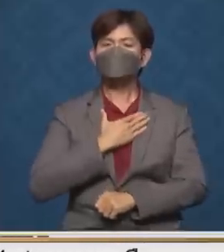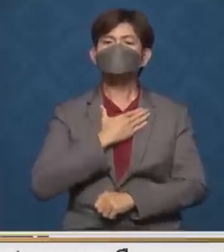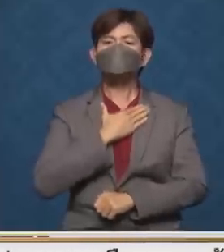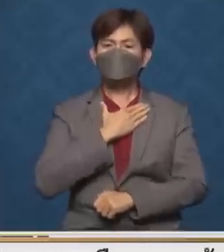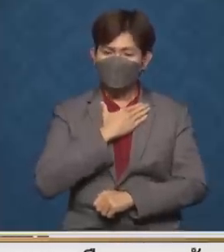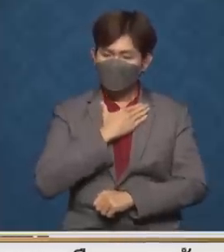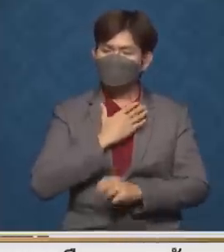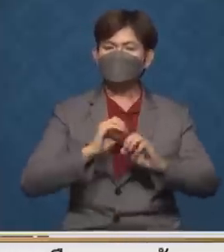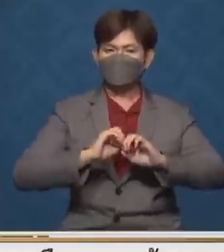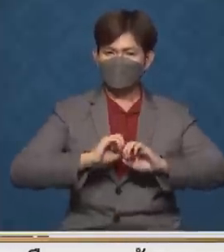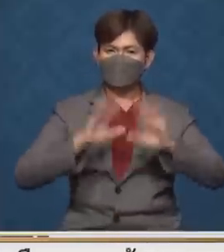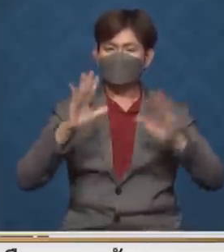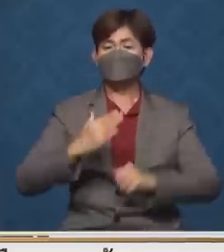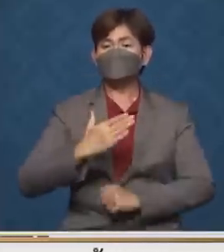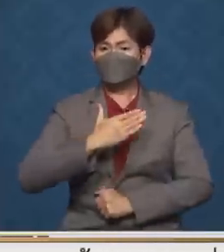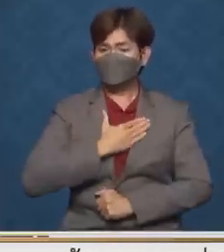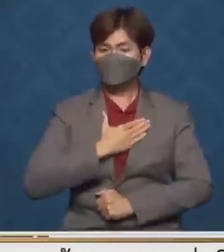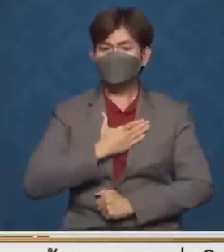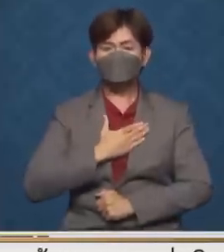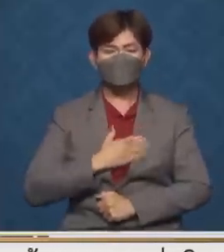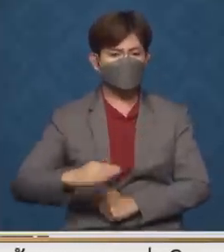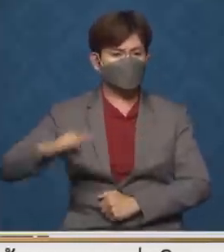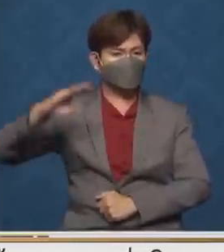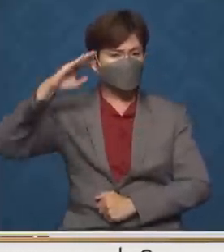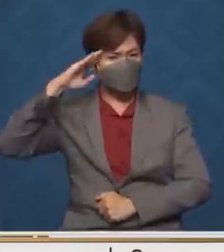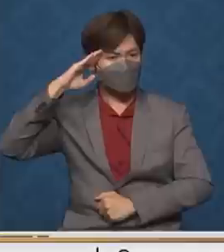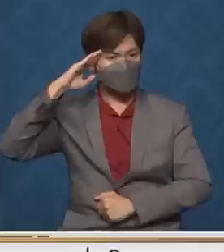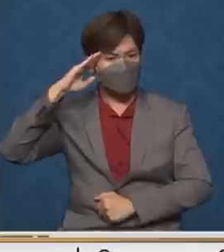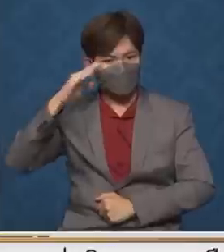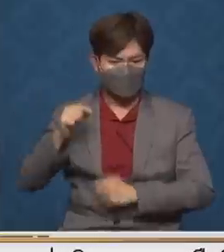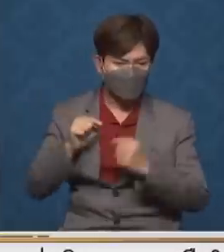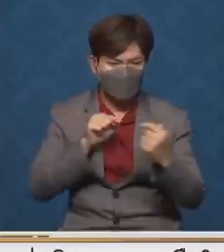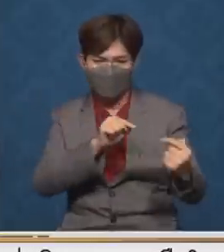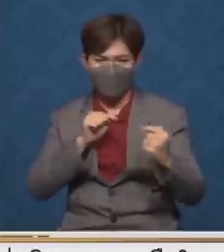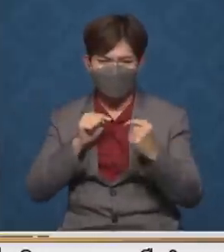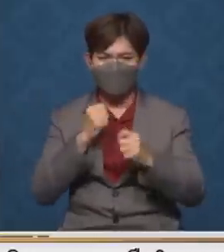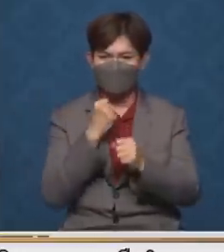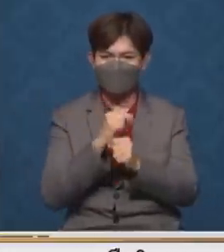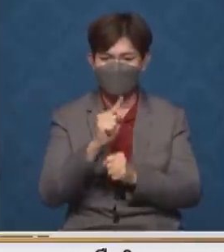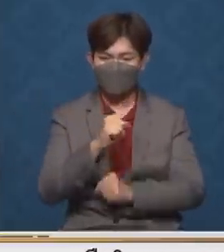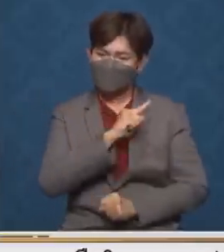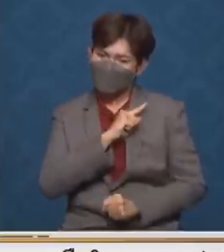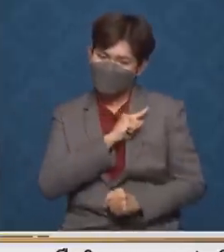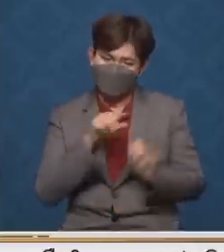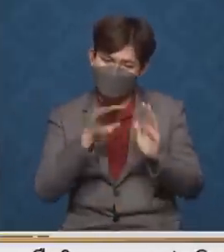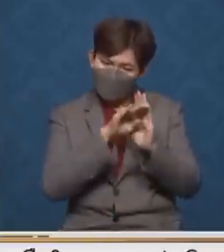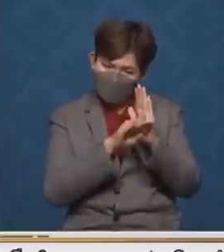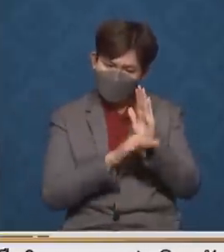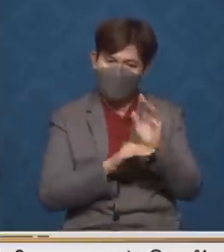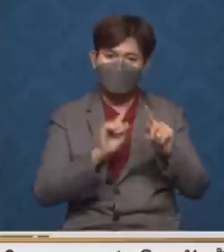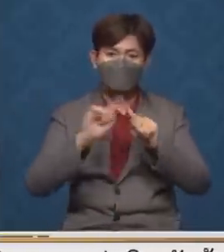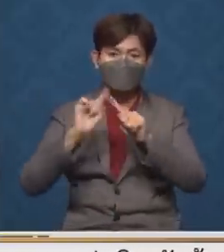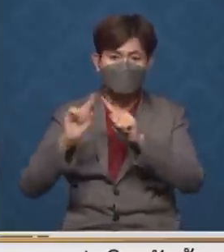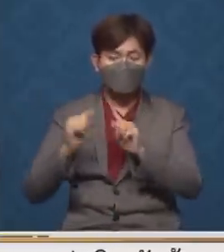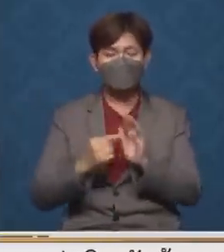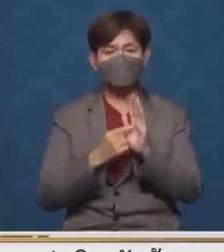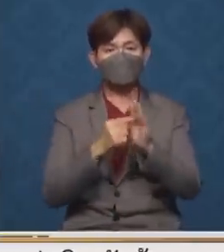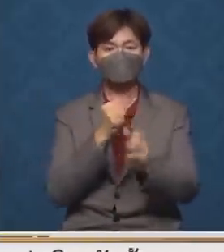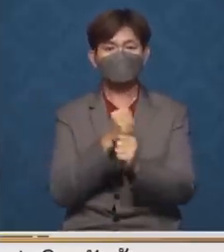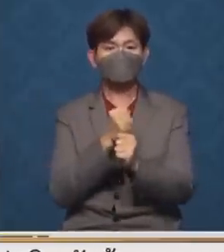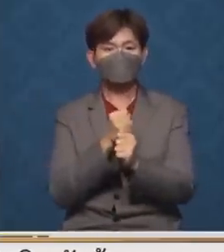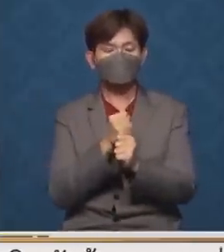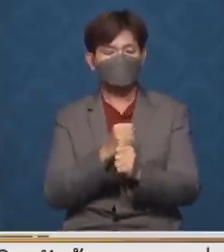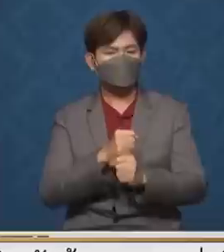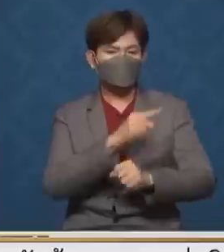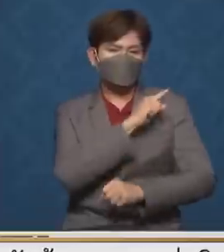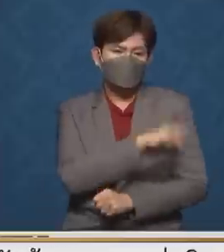แมแจ้งว่เราคือนักรบไเบอร์ที่มีปฏิบัติการภาล Religionsไม่วาจะเรีกว่างานขาว งาน